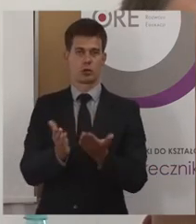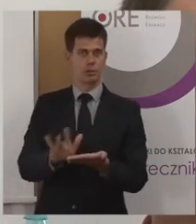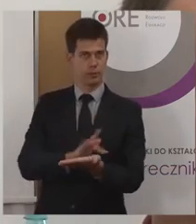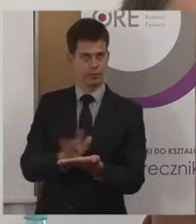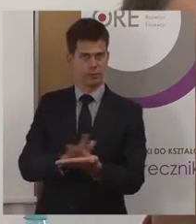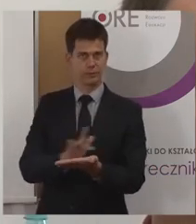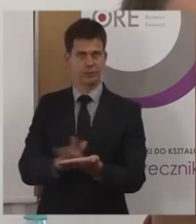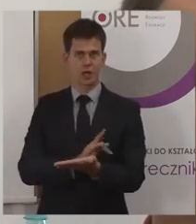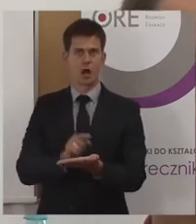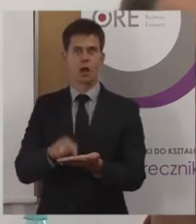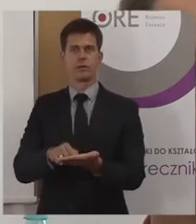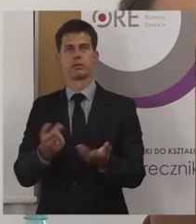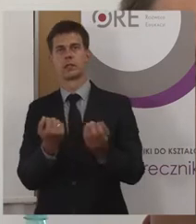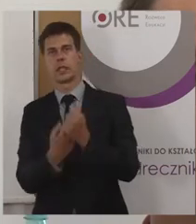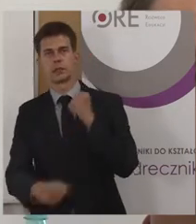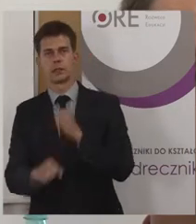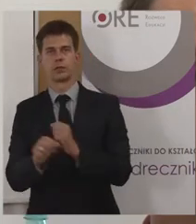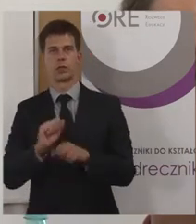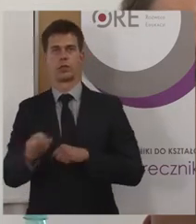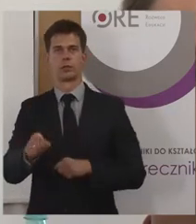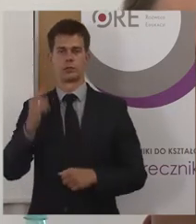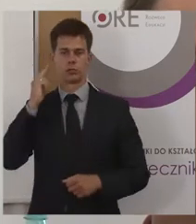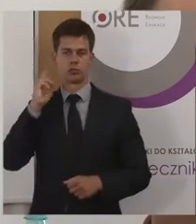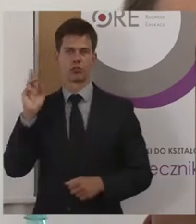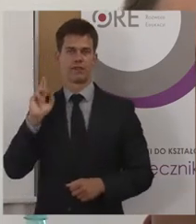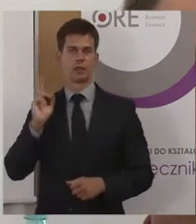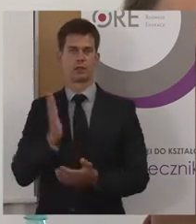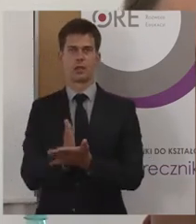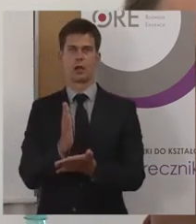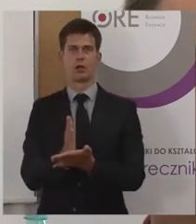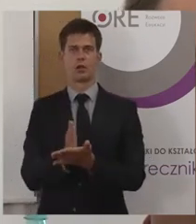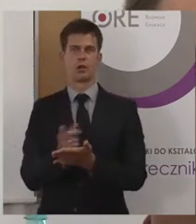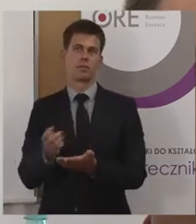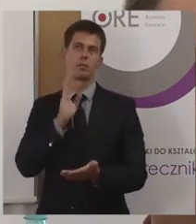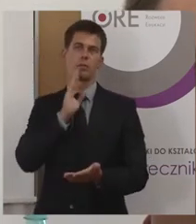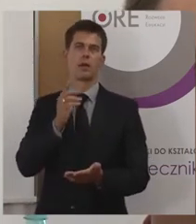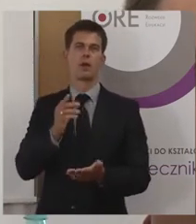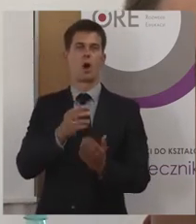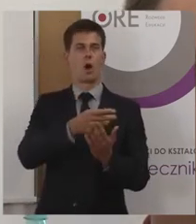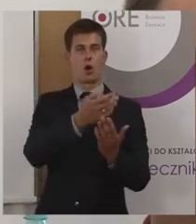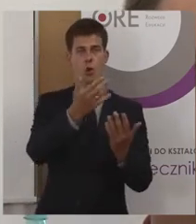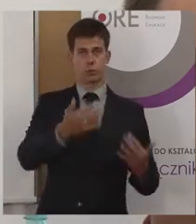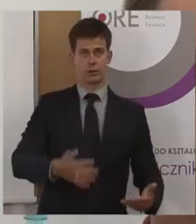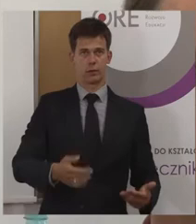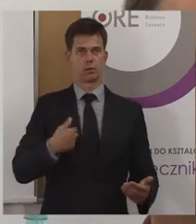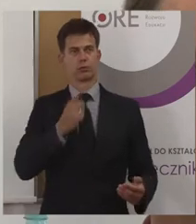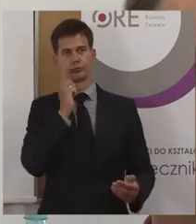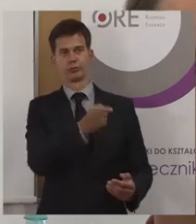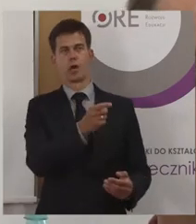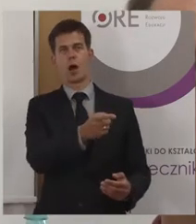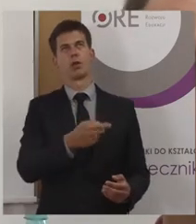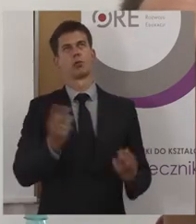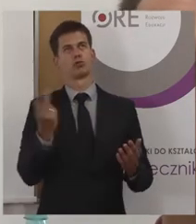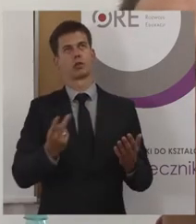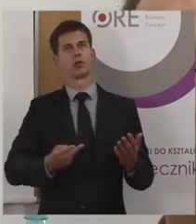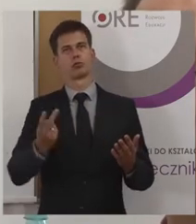e-podręcznikiem, w którym się nie czyta, tylko się zleca czytanie, komputer czyta za ucznia, powoduje,